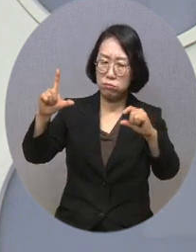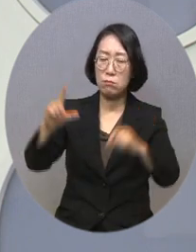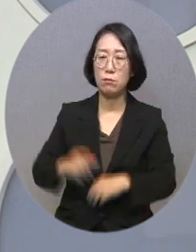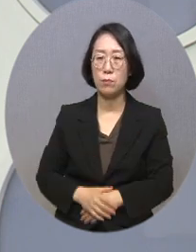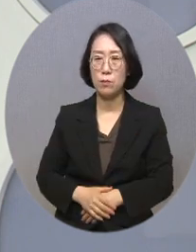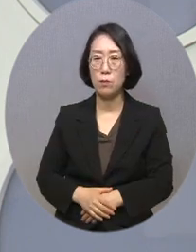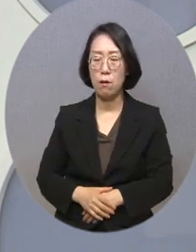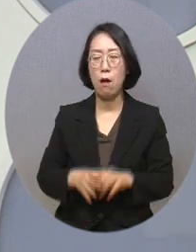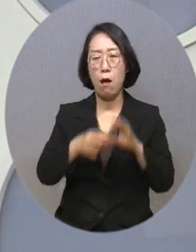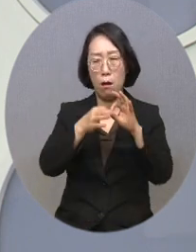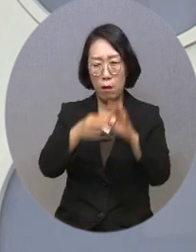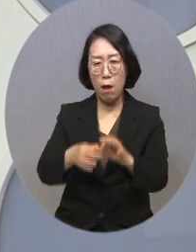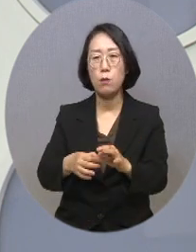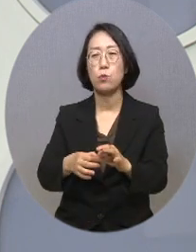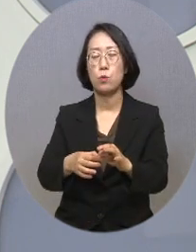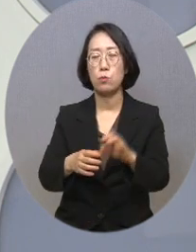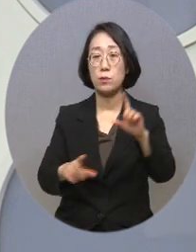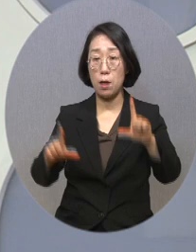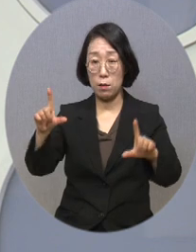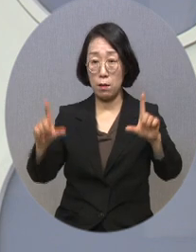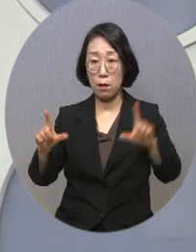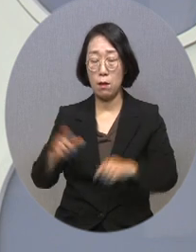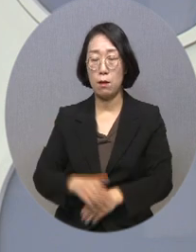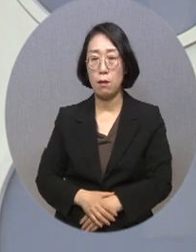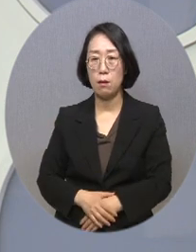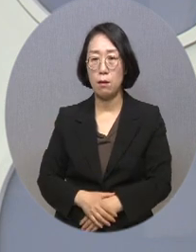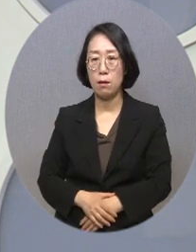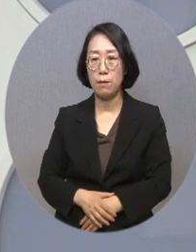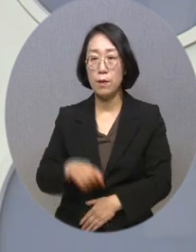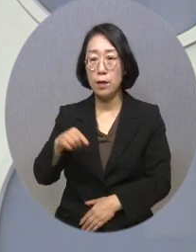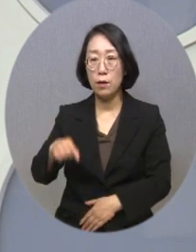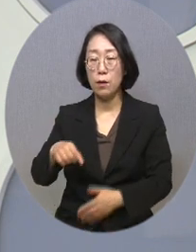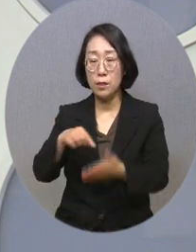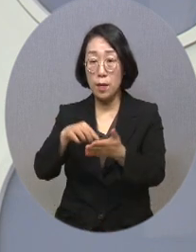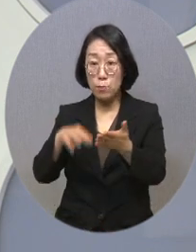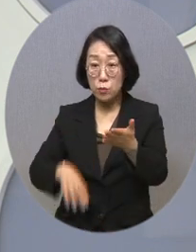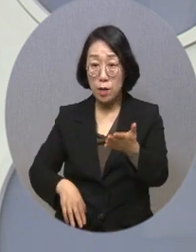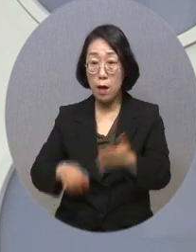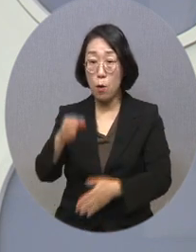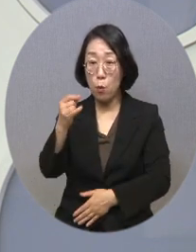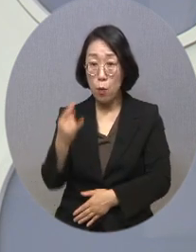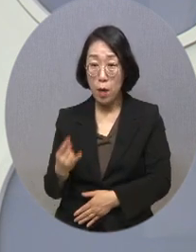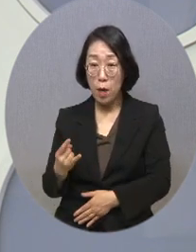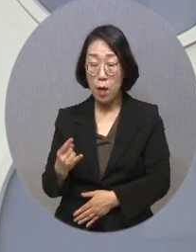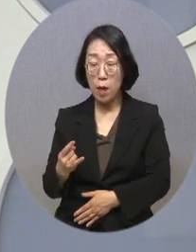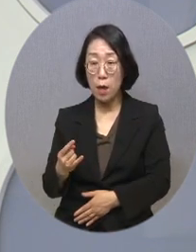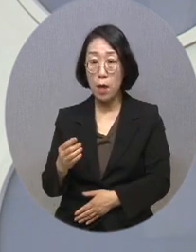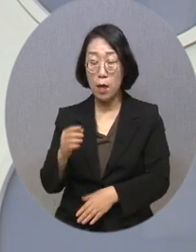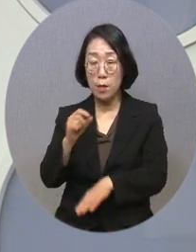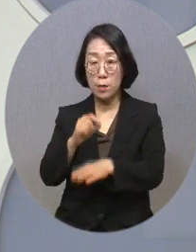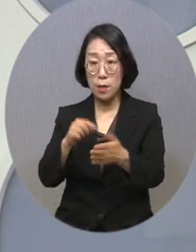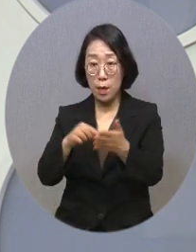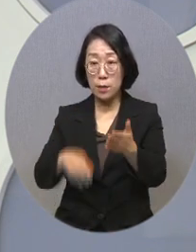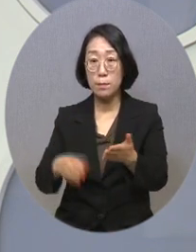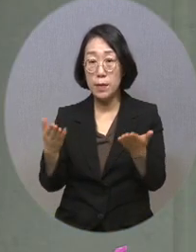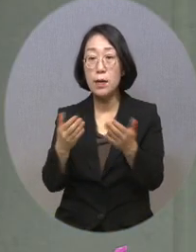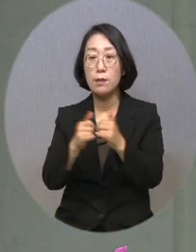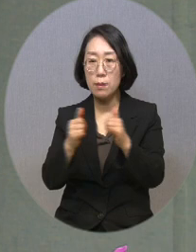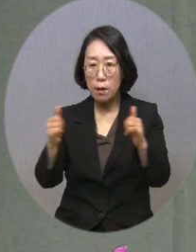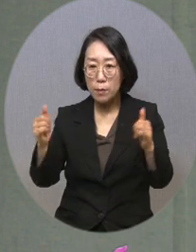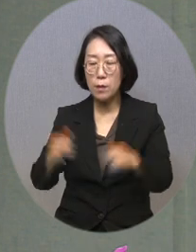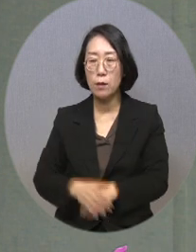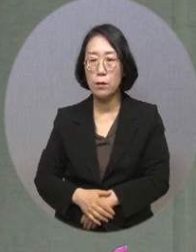것이 지속이 됐잖아요. 그것이 우리 한국 세무사 회원들인 세무사들에게 직격탄이